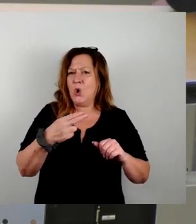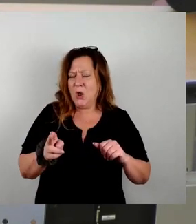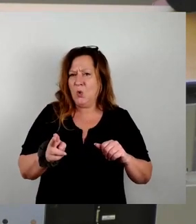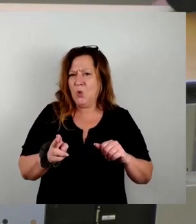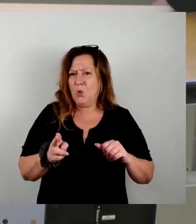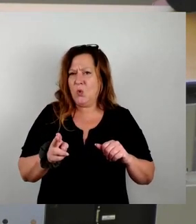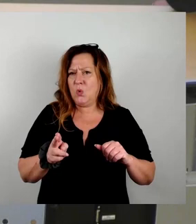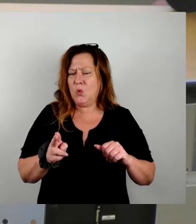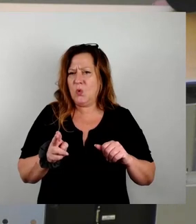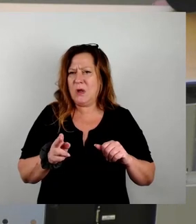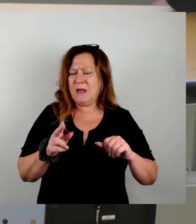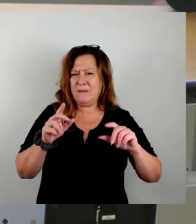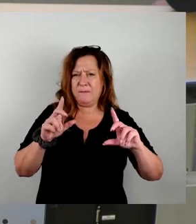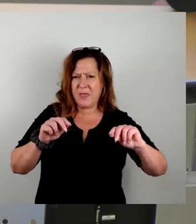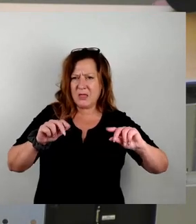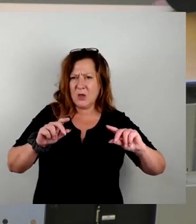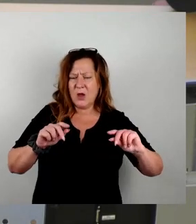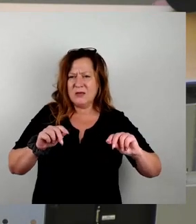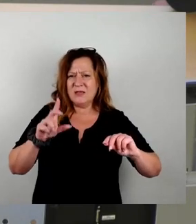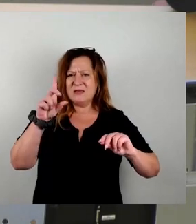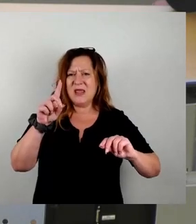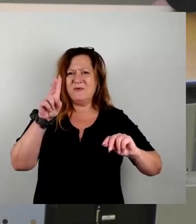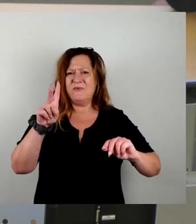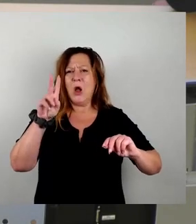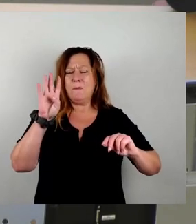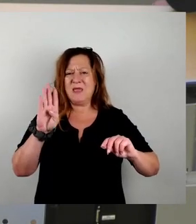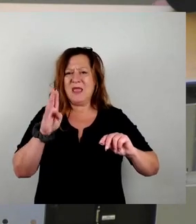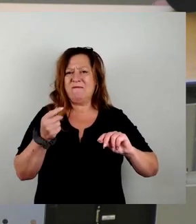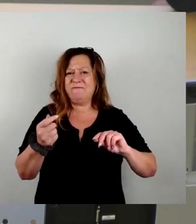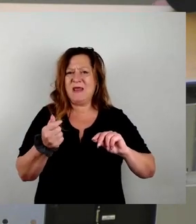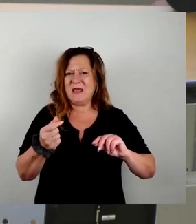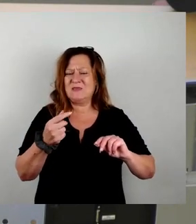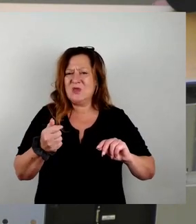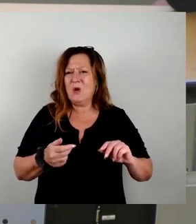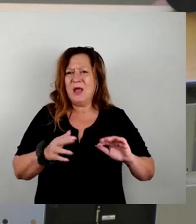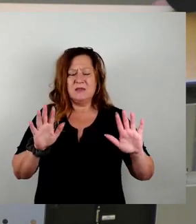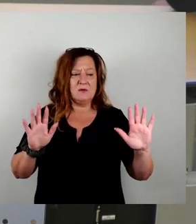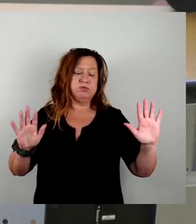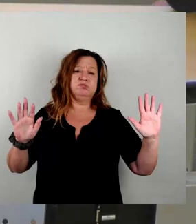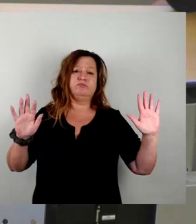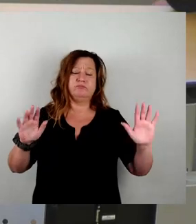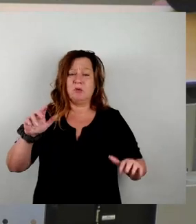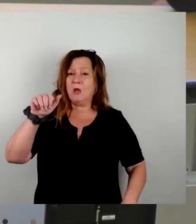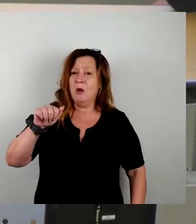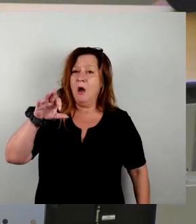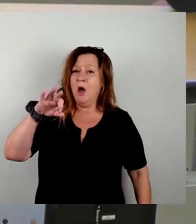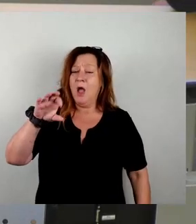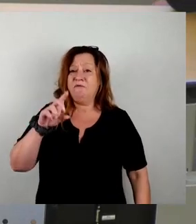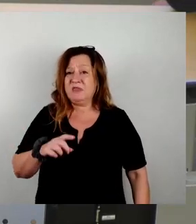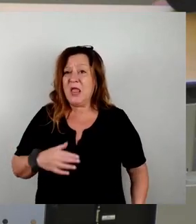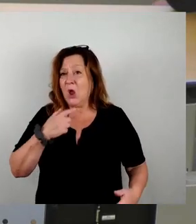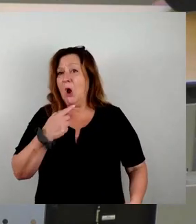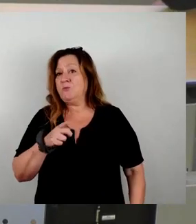Und das ist nicht das, was die DVB-Finanzierung rettet. Also tun Sie nicht so von Seiten der AfD, als wäre das eine Möglichkeit, die